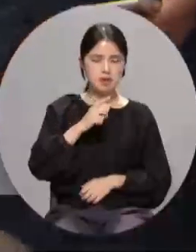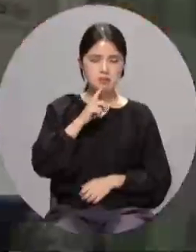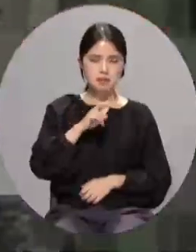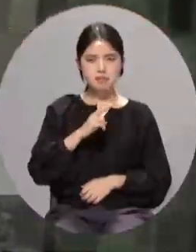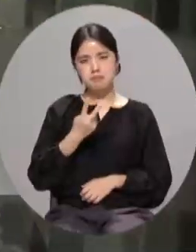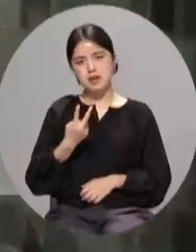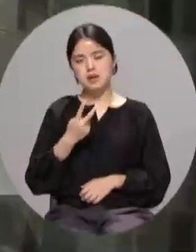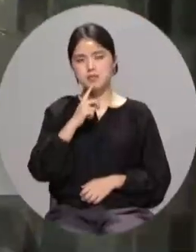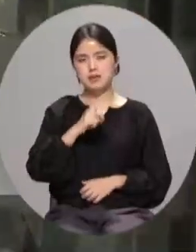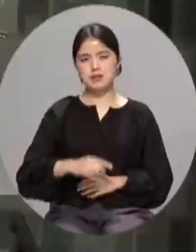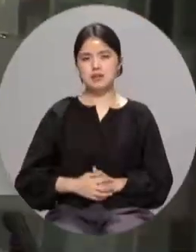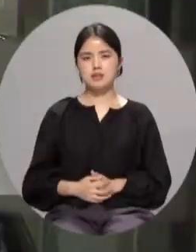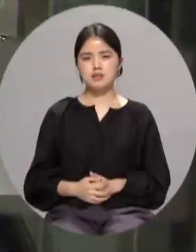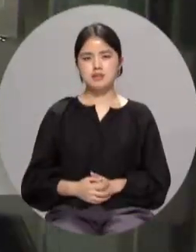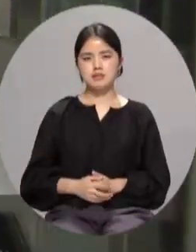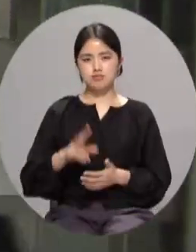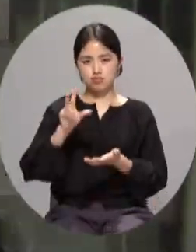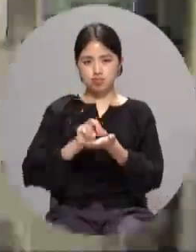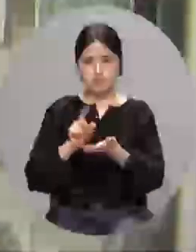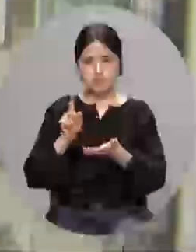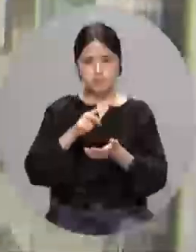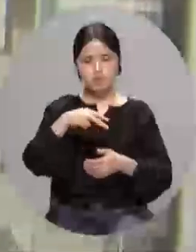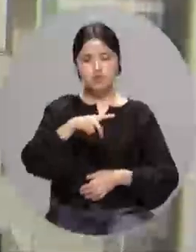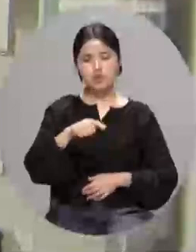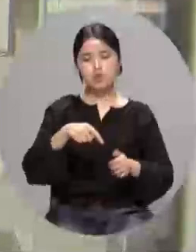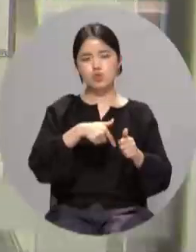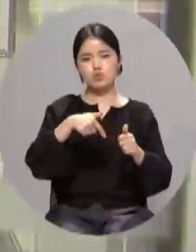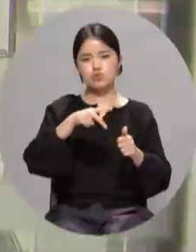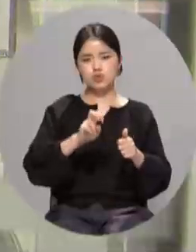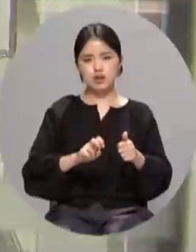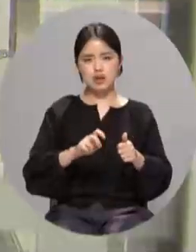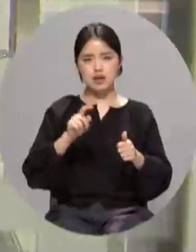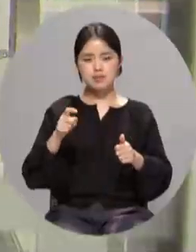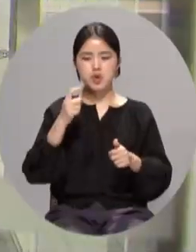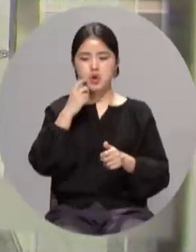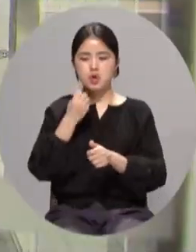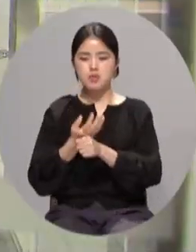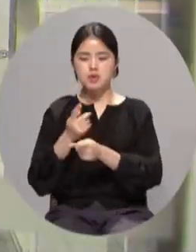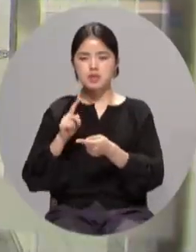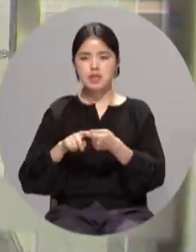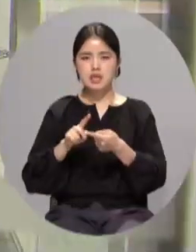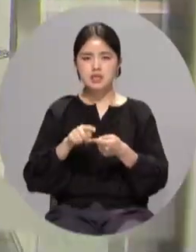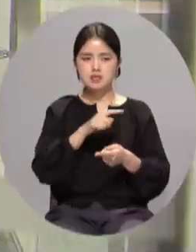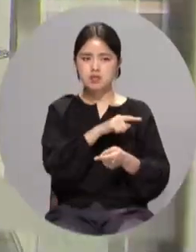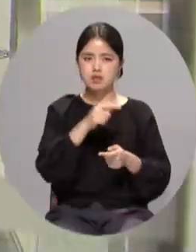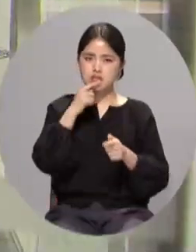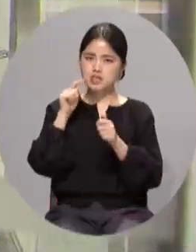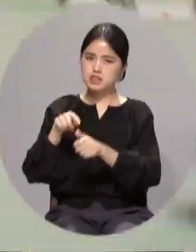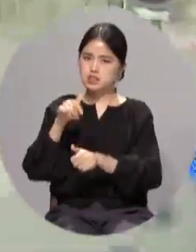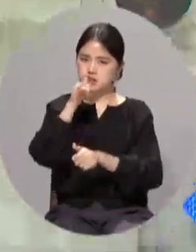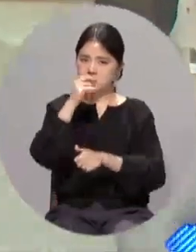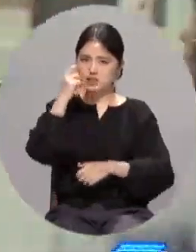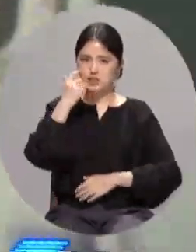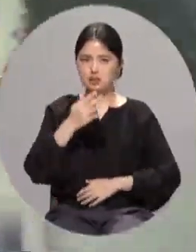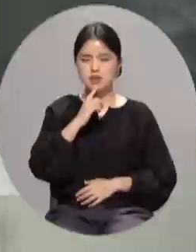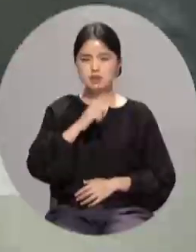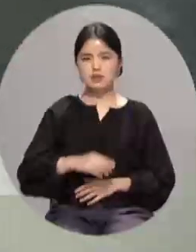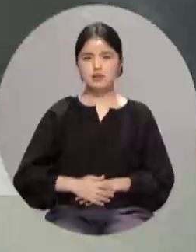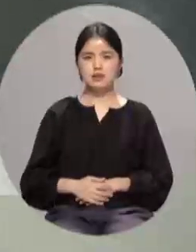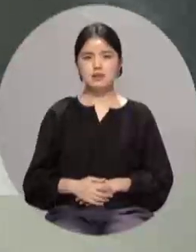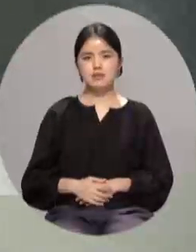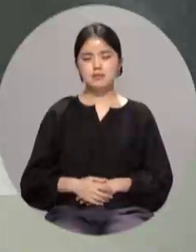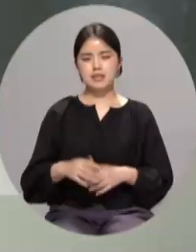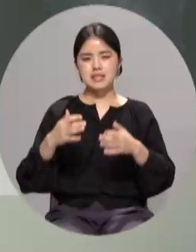설명했습니다. 쟁점은 이제 서거석 교육감이 위증을 직접 지시했냐는 것. 이 교수는 지인인